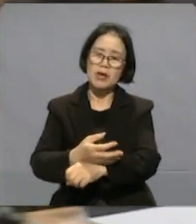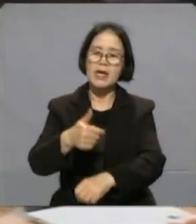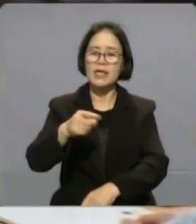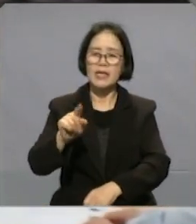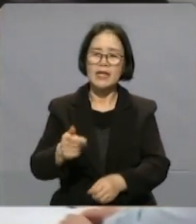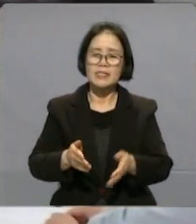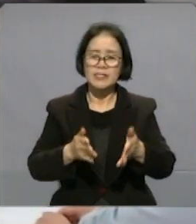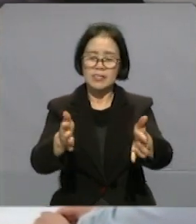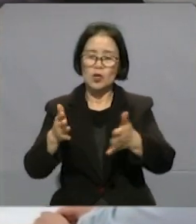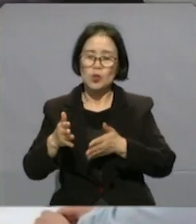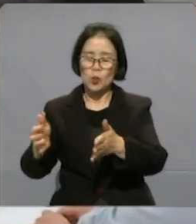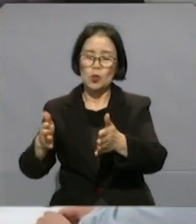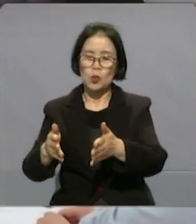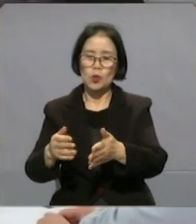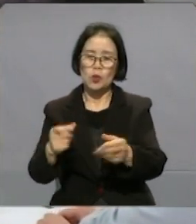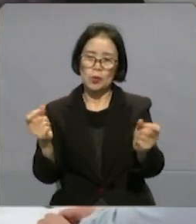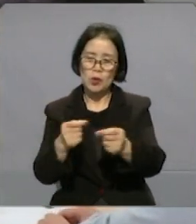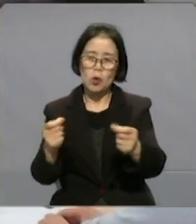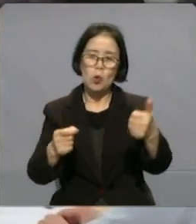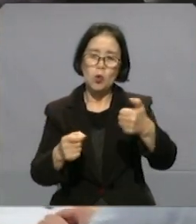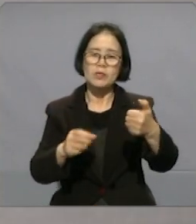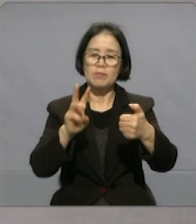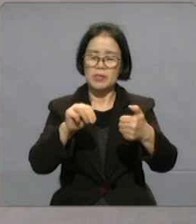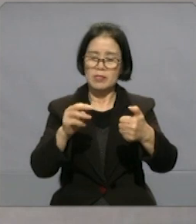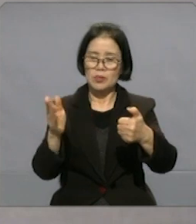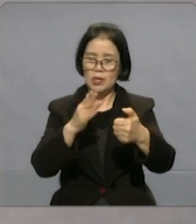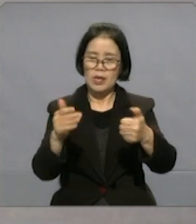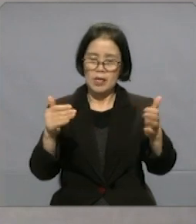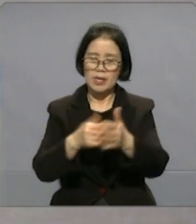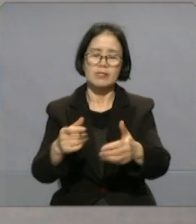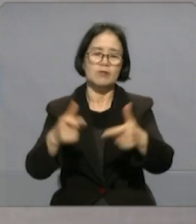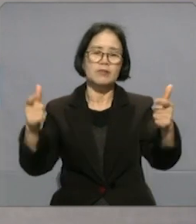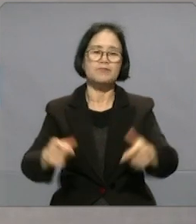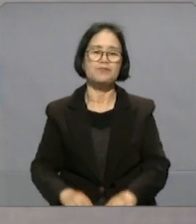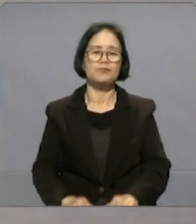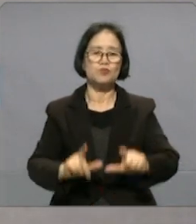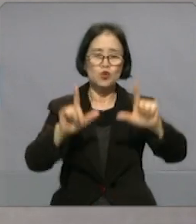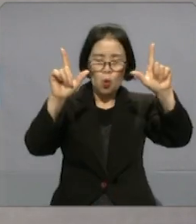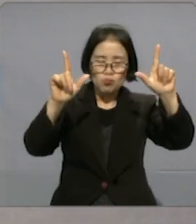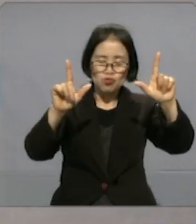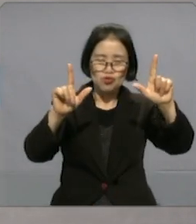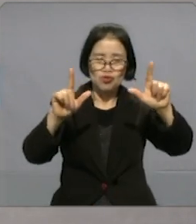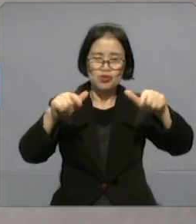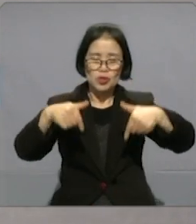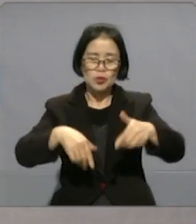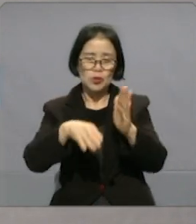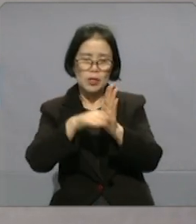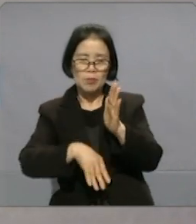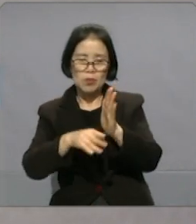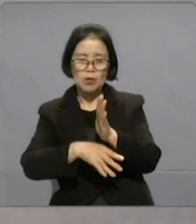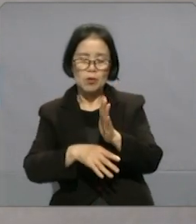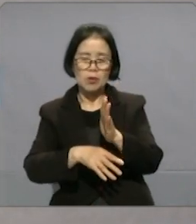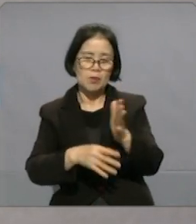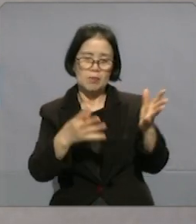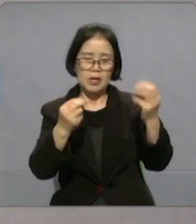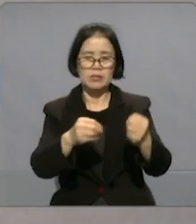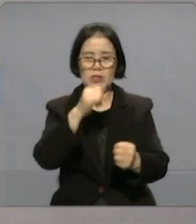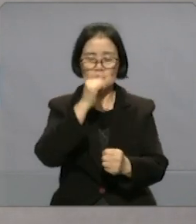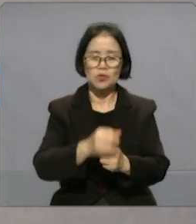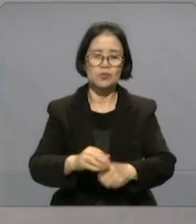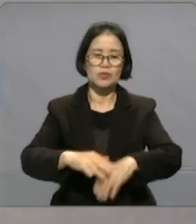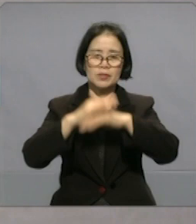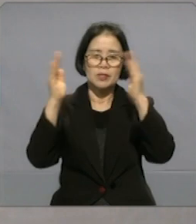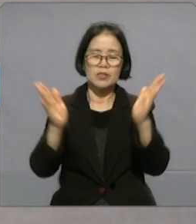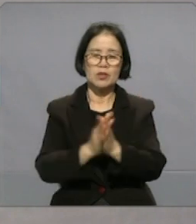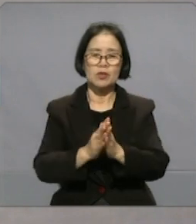간선도로변 50m 내외까지 확대합니다. 동부권하고 서남권에 그 면적이 조금 많이 차지하고 있습니다.